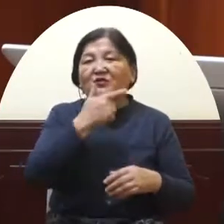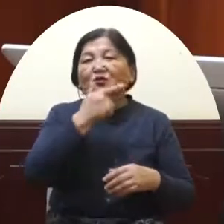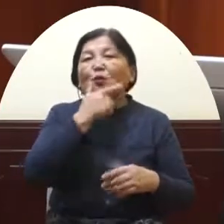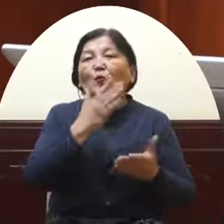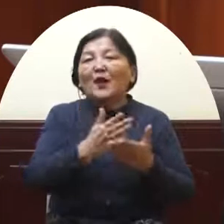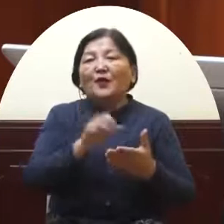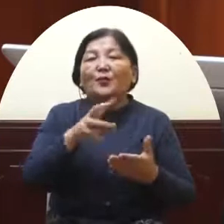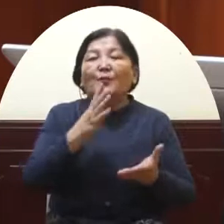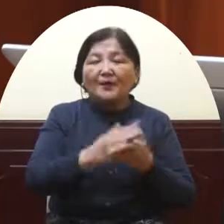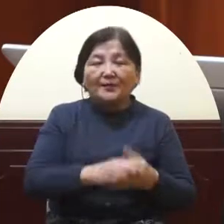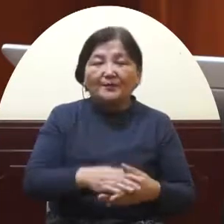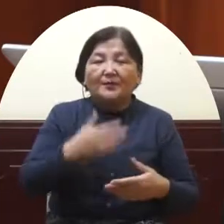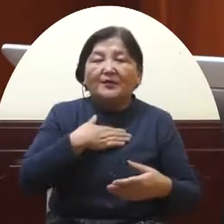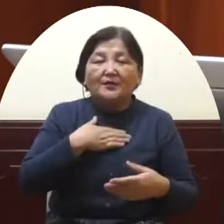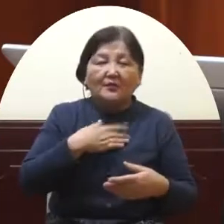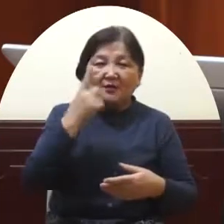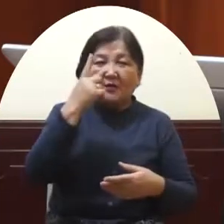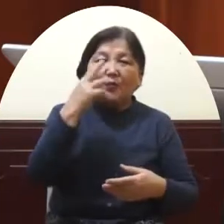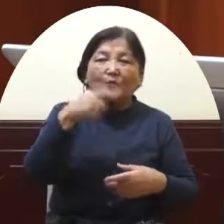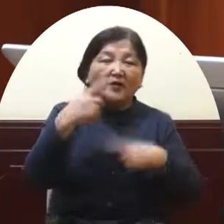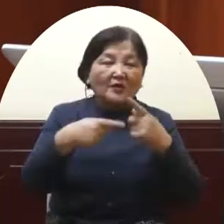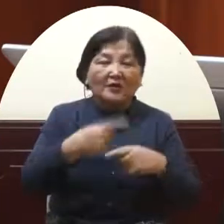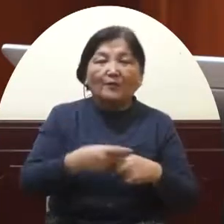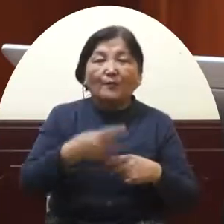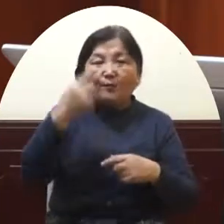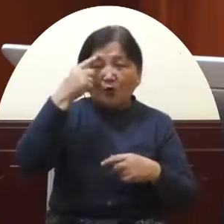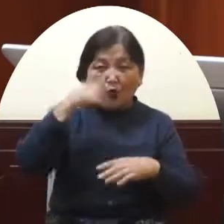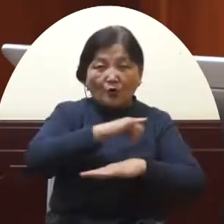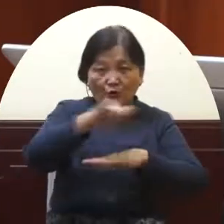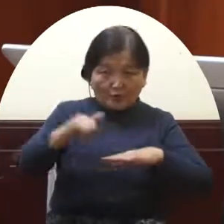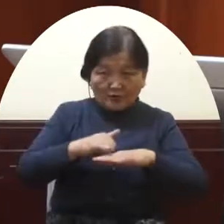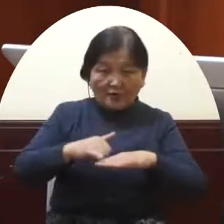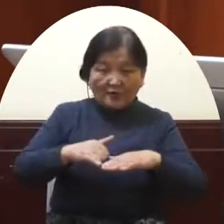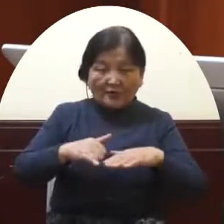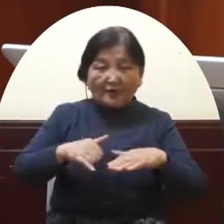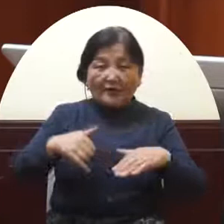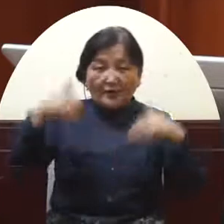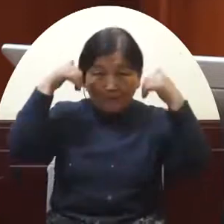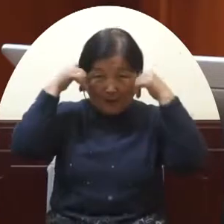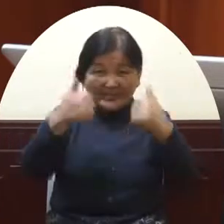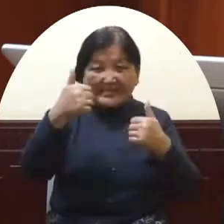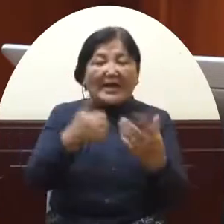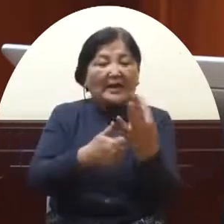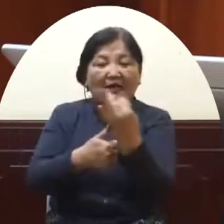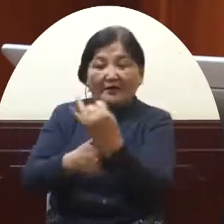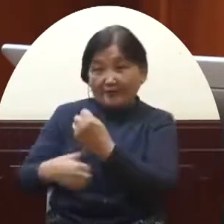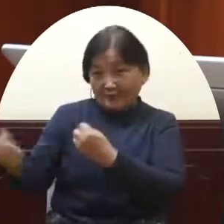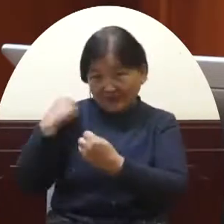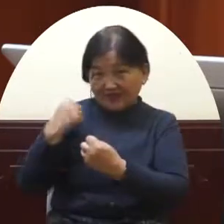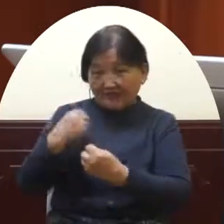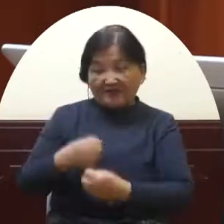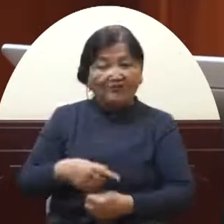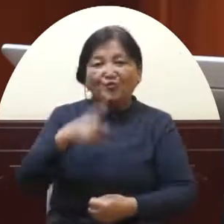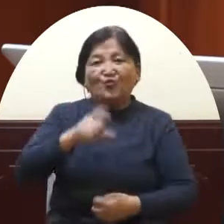За бид нар нэг юм үг хэлдэг. Монгол улс бол мал маяг сайн тоолдог. Гэхдээ хүн ерөөсөө тоолч чаддгүй гэж.